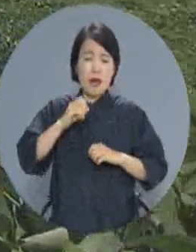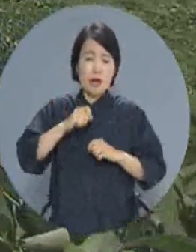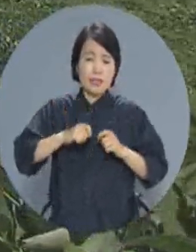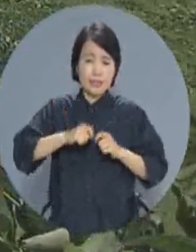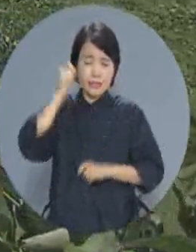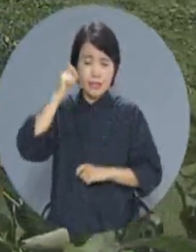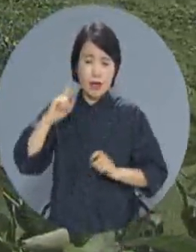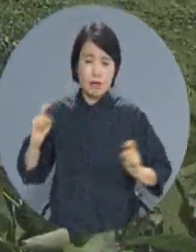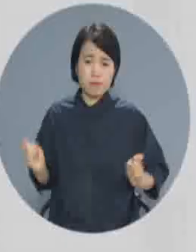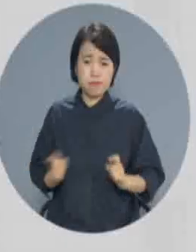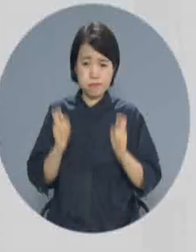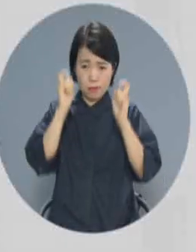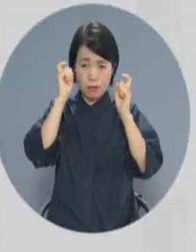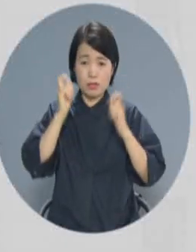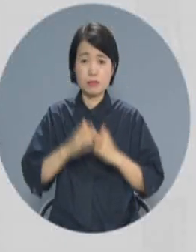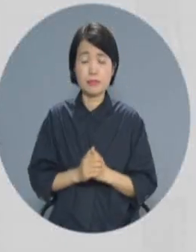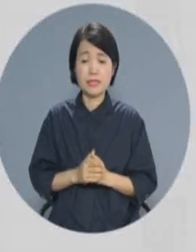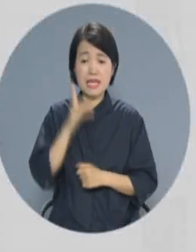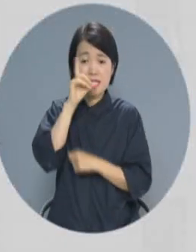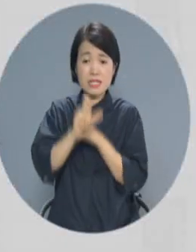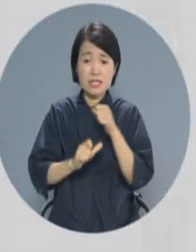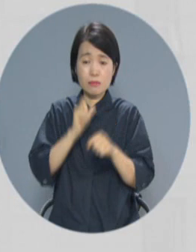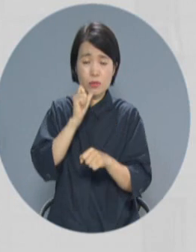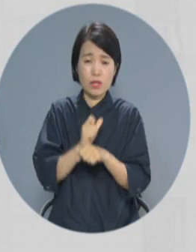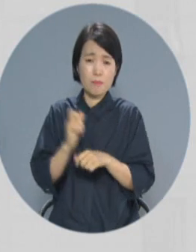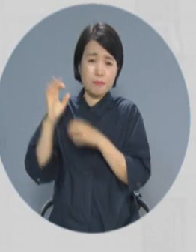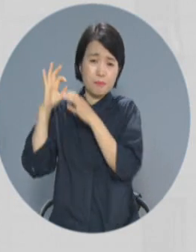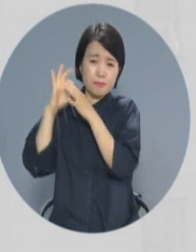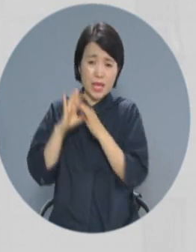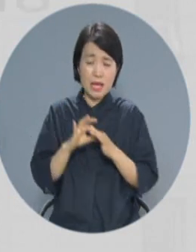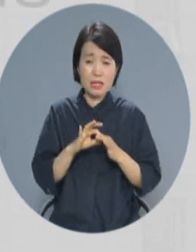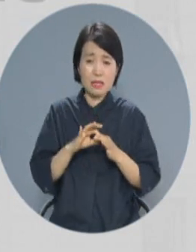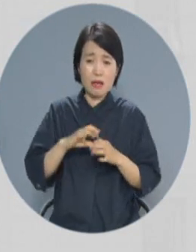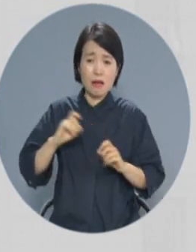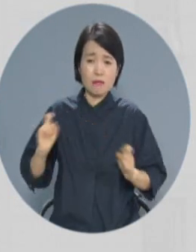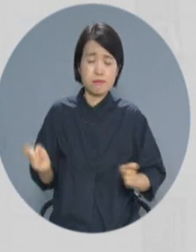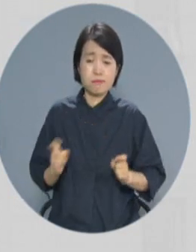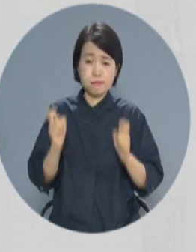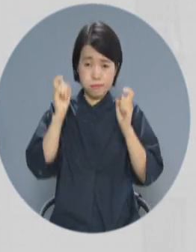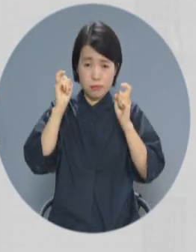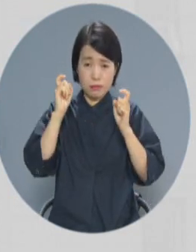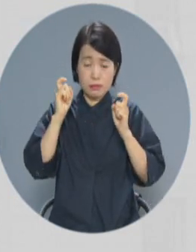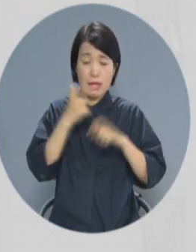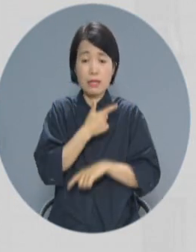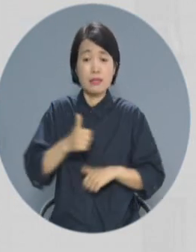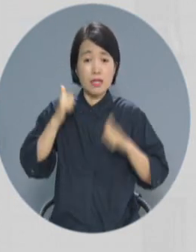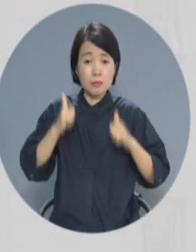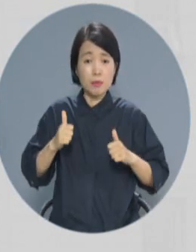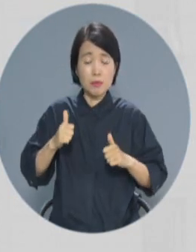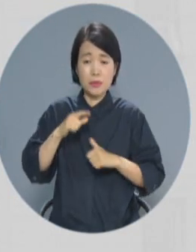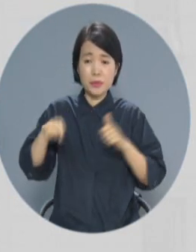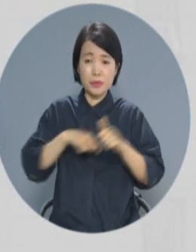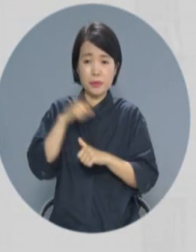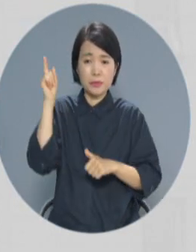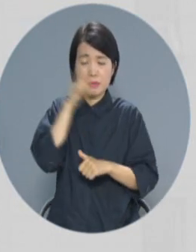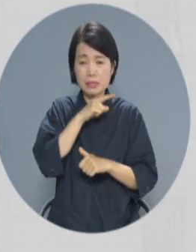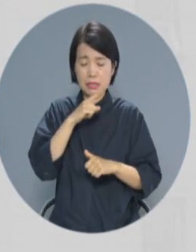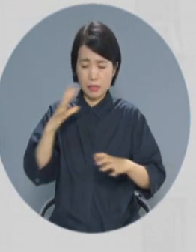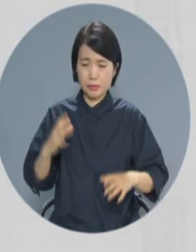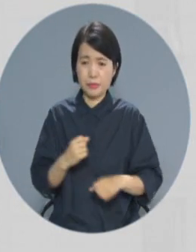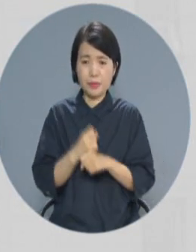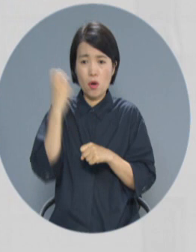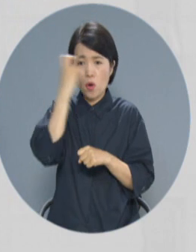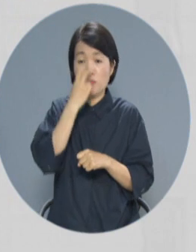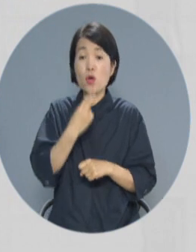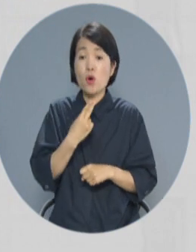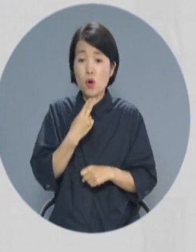분쟁에 들어갔습니다. 15년 동안 계속된 지리한 분쟁 끝에 대법원은 경관 훼손에 대한 객관적